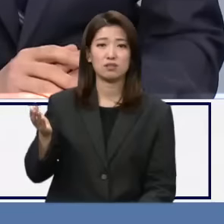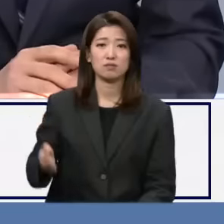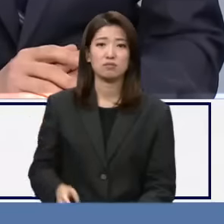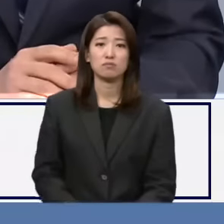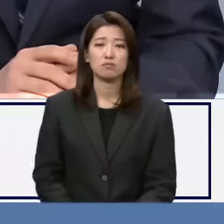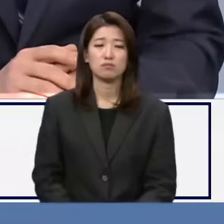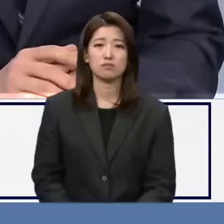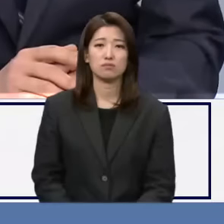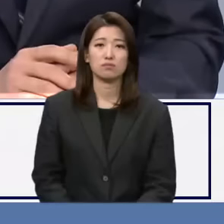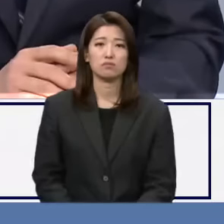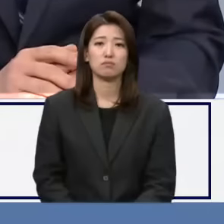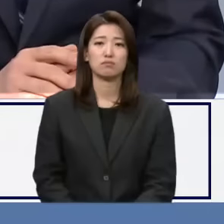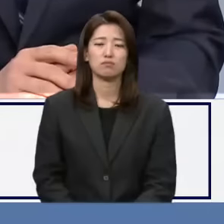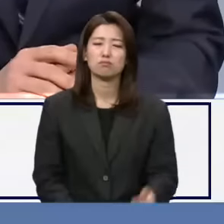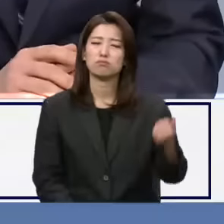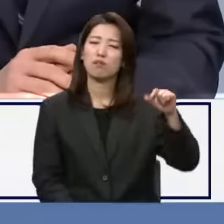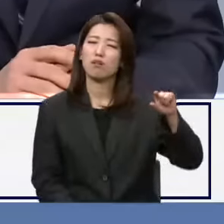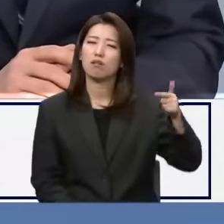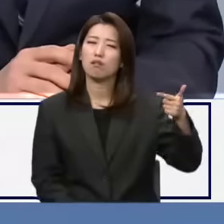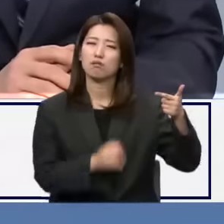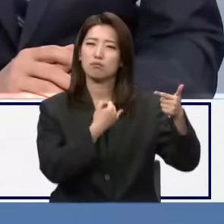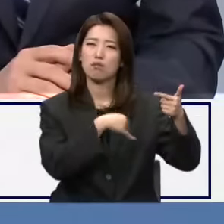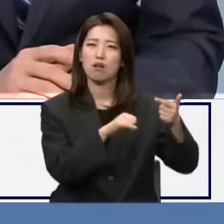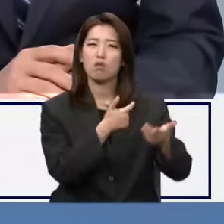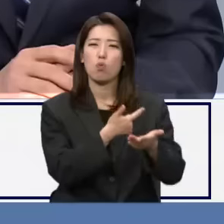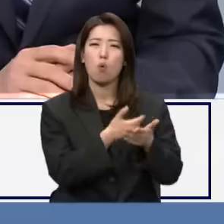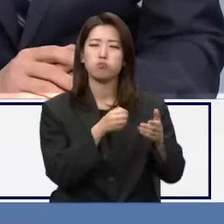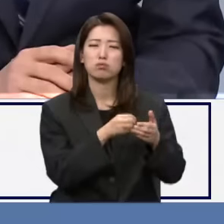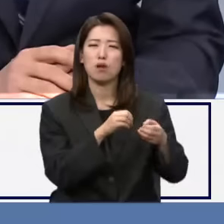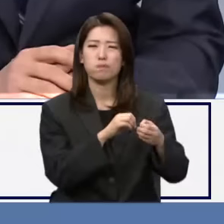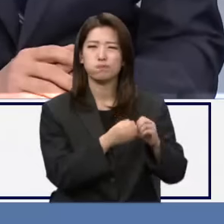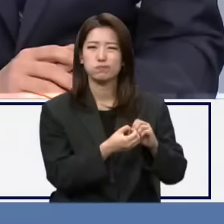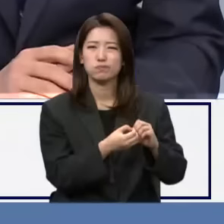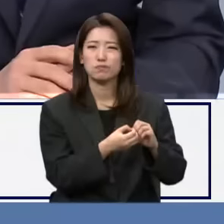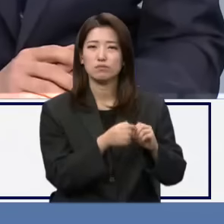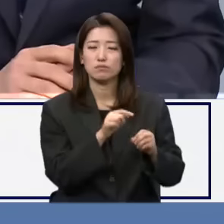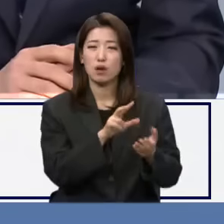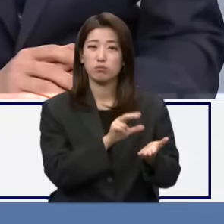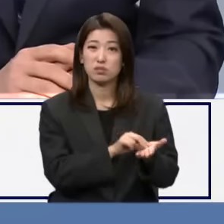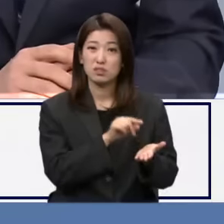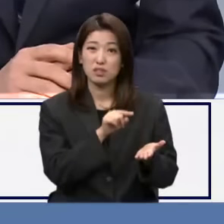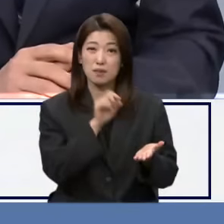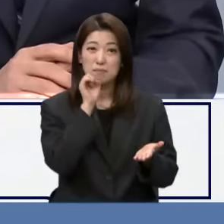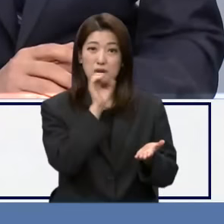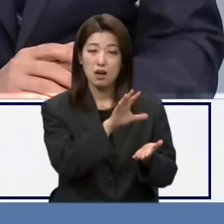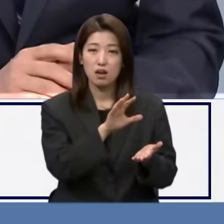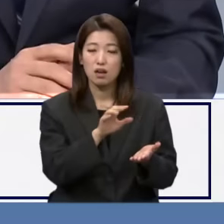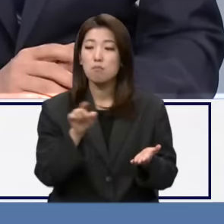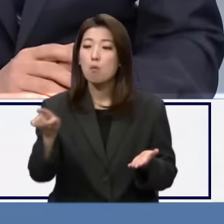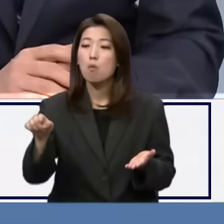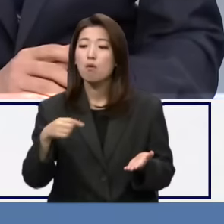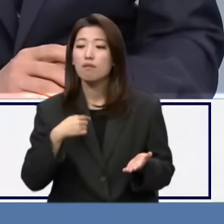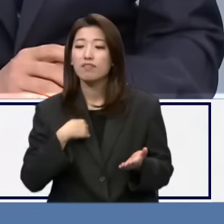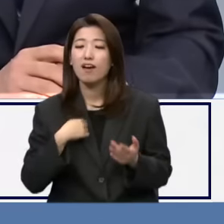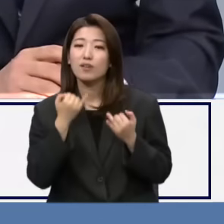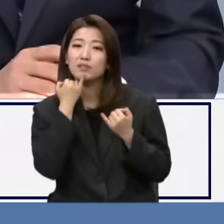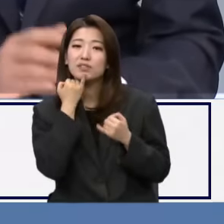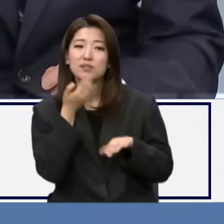한동훈 비대위원장의 딸 그 논문 대필 부분을 이야기하는 부분이 자칫 잘못하면 내로 나물처럼 비칠 수 있다는